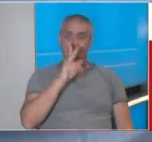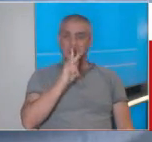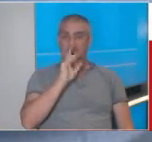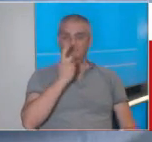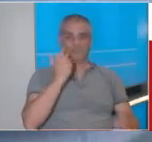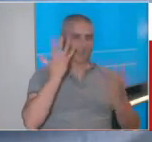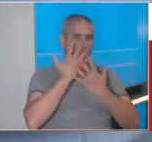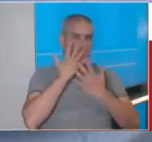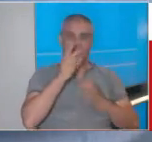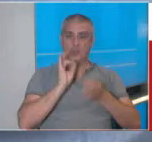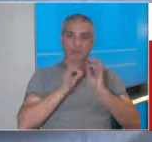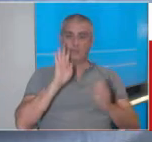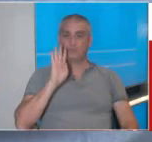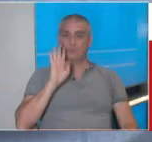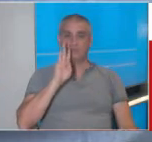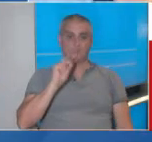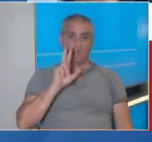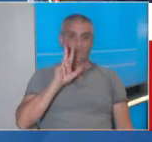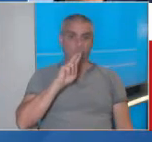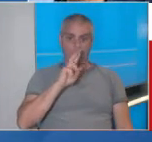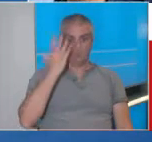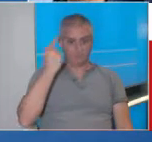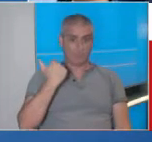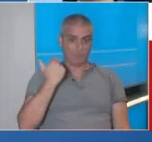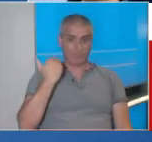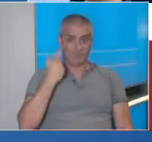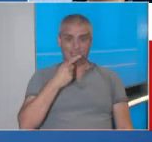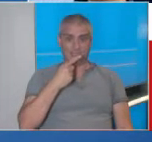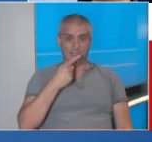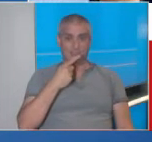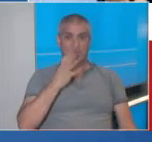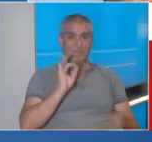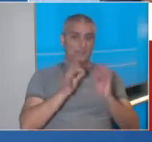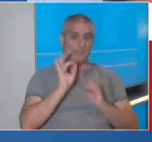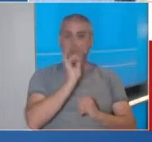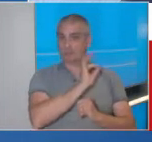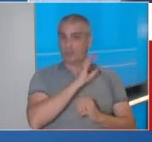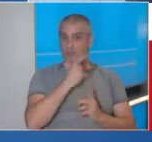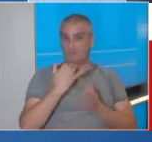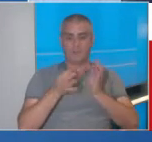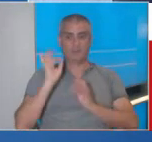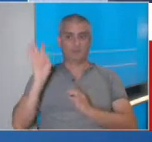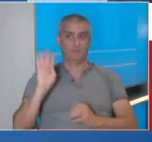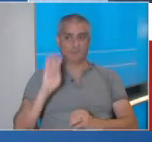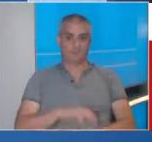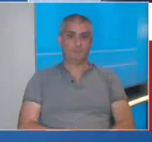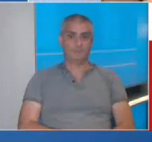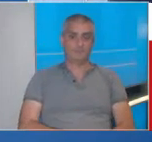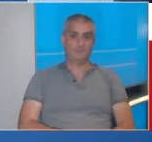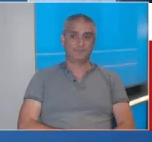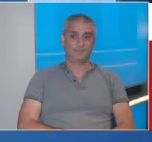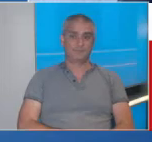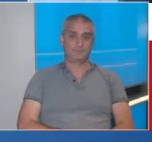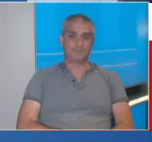להביך את עורך דין בועז בן צור, שבזמנו היה הפרקליט שלה, והיום הוא פרקליטו של נתניהו, ואפילו